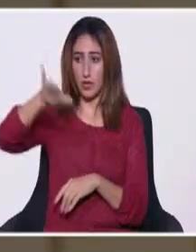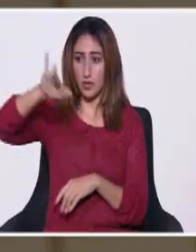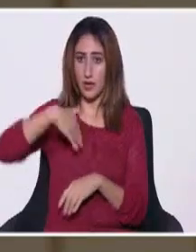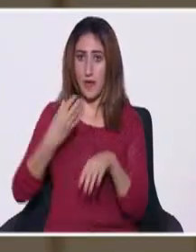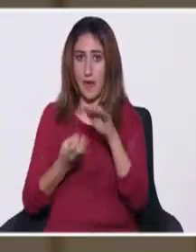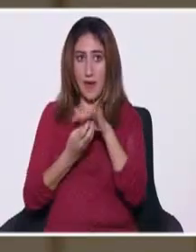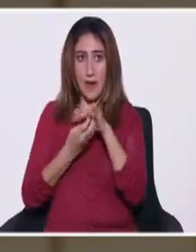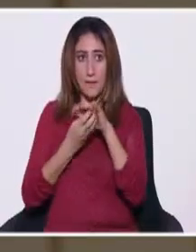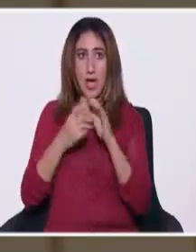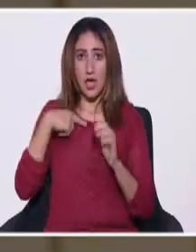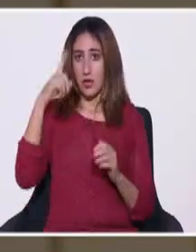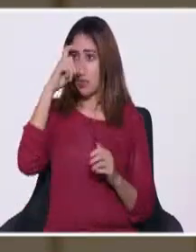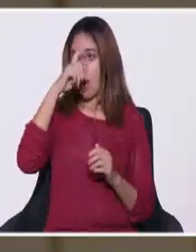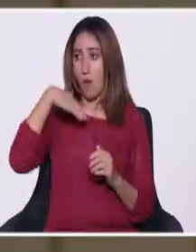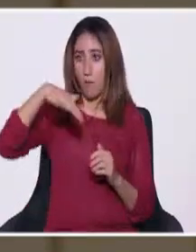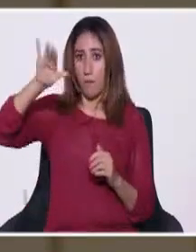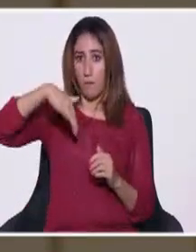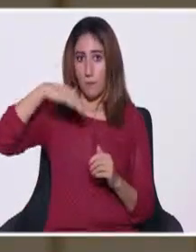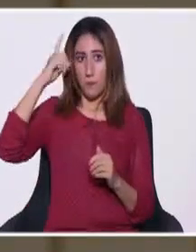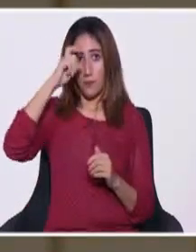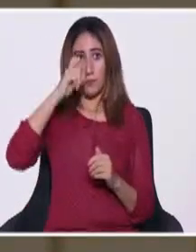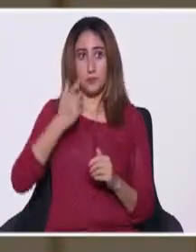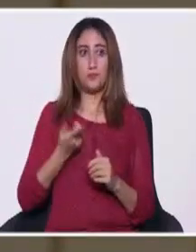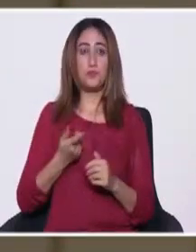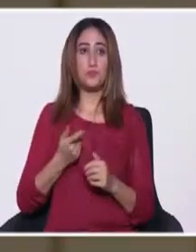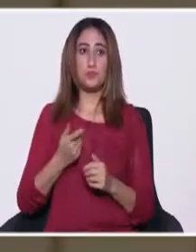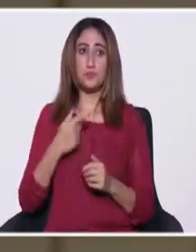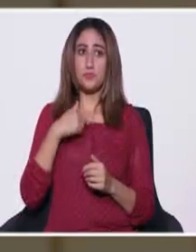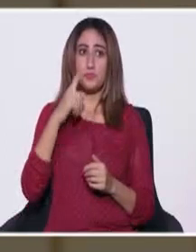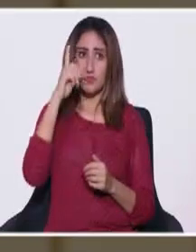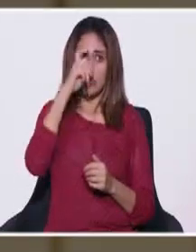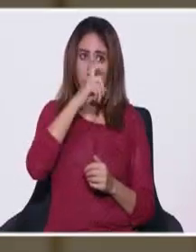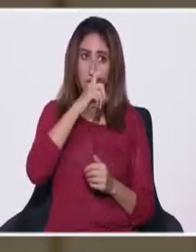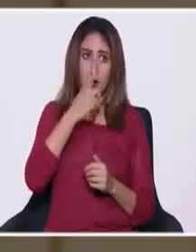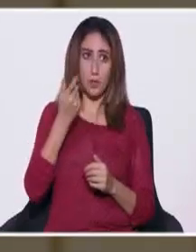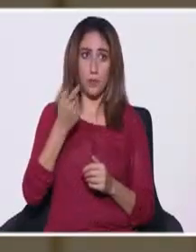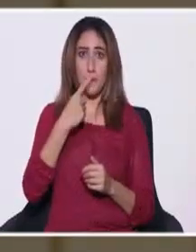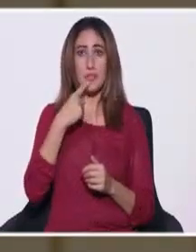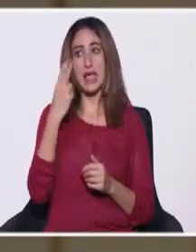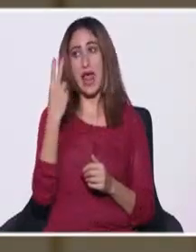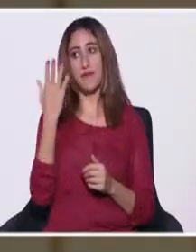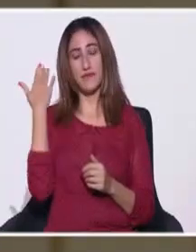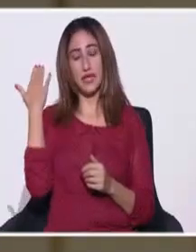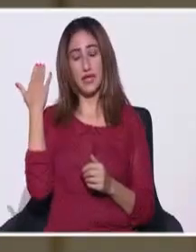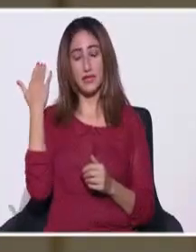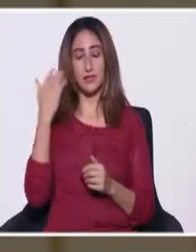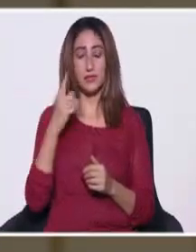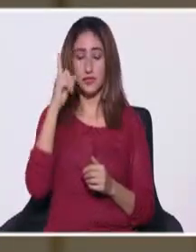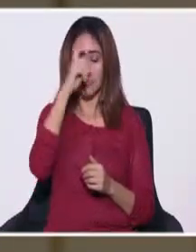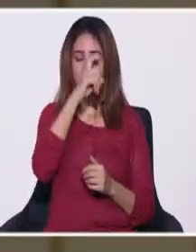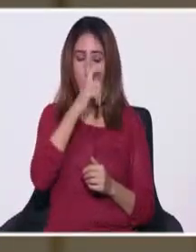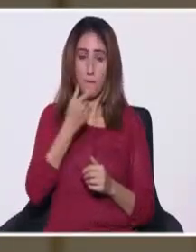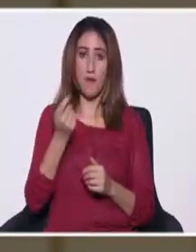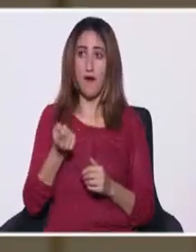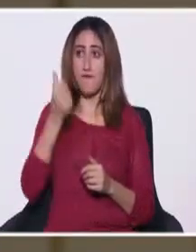مش متاحه بالمره كان في الوقت ده، طبعا قبل ال 2000 يعني لما رجعت كانت سنه 2000. لكن لما جاتني